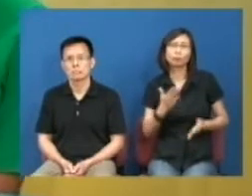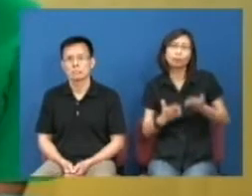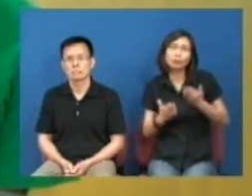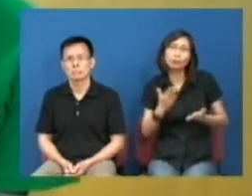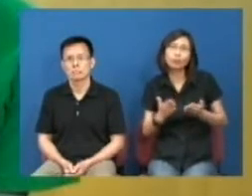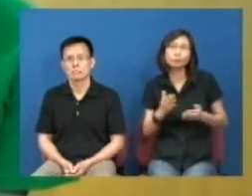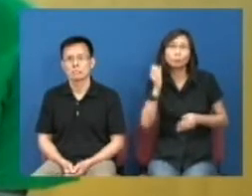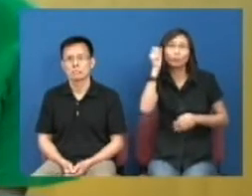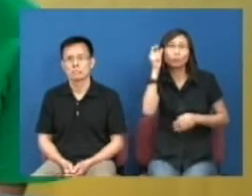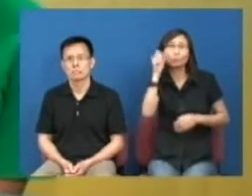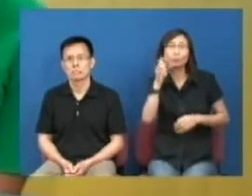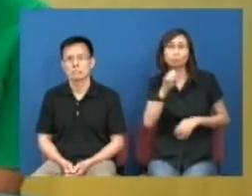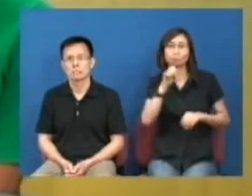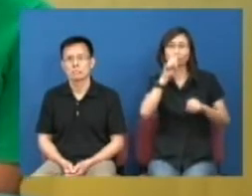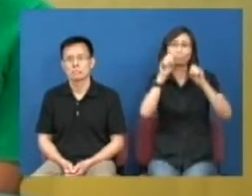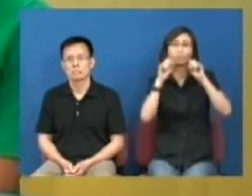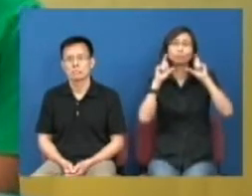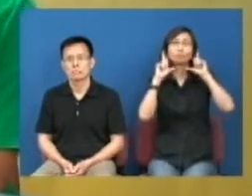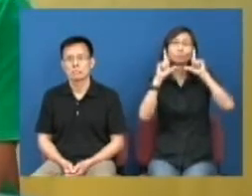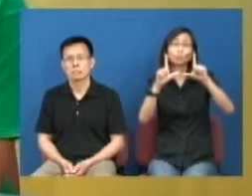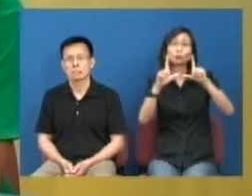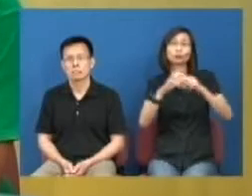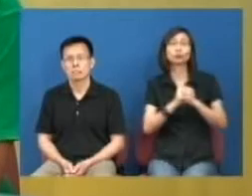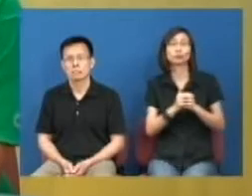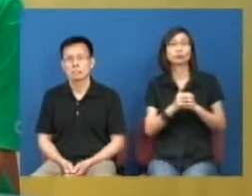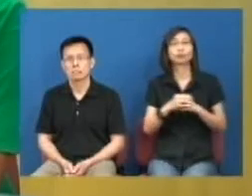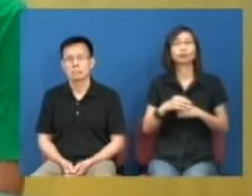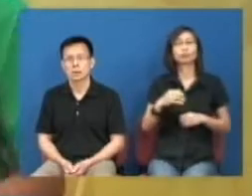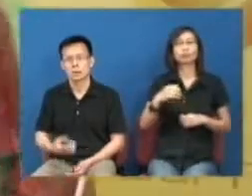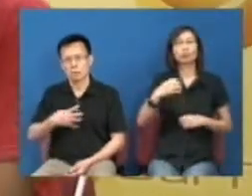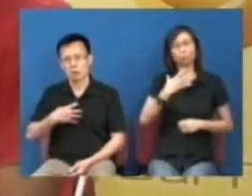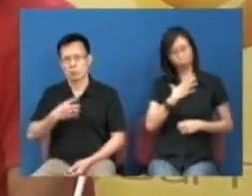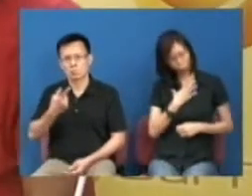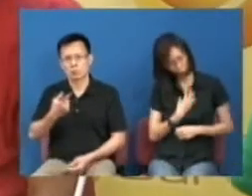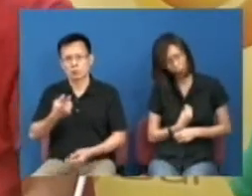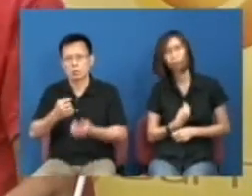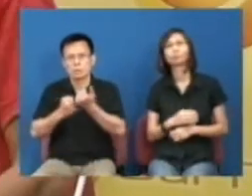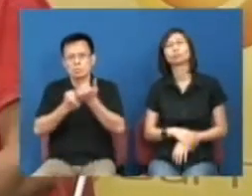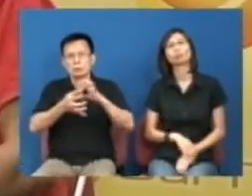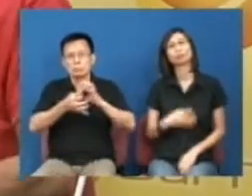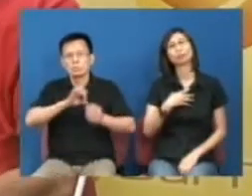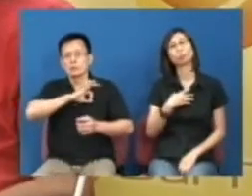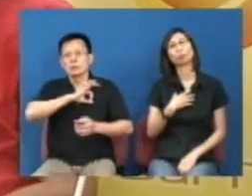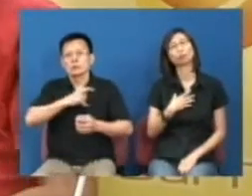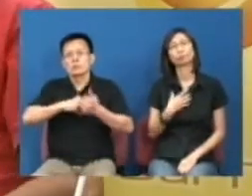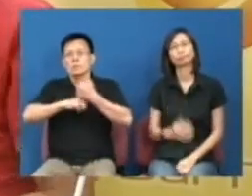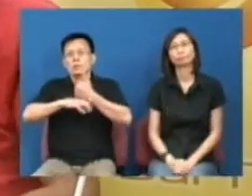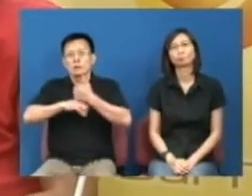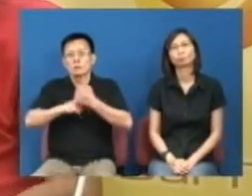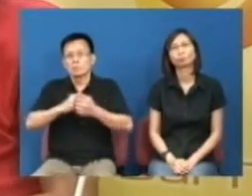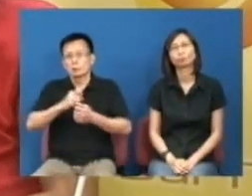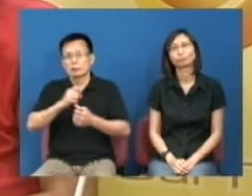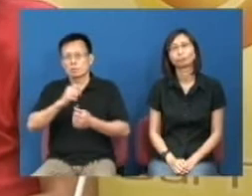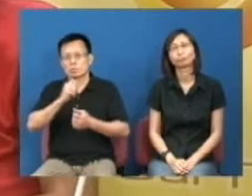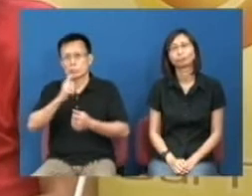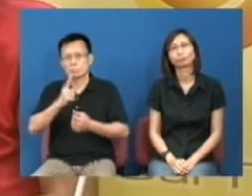表達嗰一種即係好悲壯而有一種唔自然嘅感覺？ 唔係，我覺得支聯會基本上有兩大題目，一